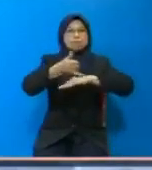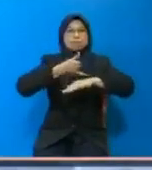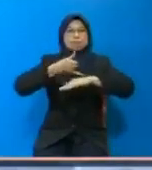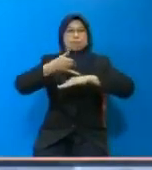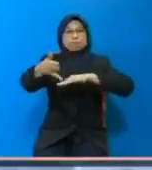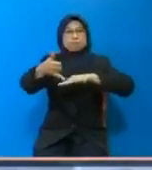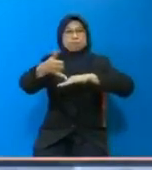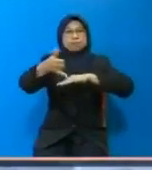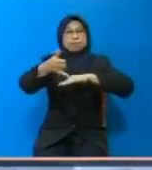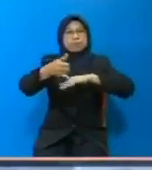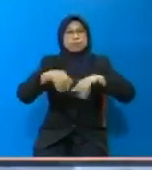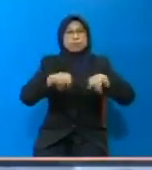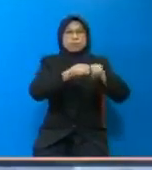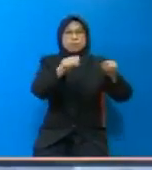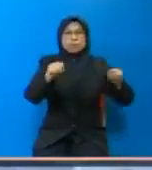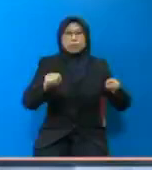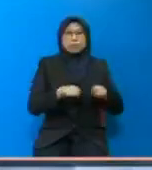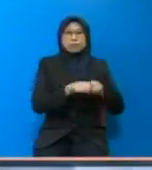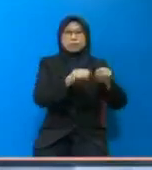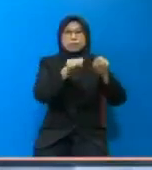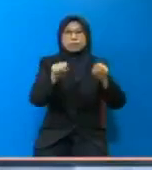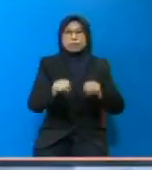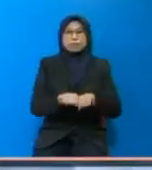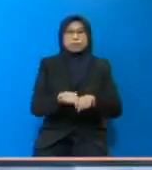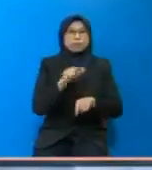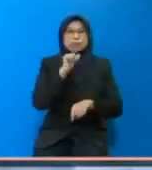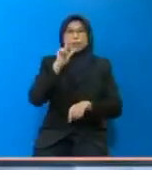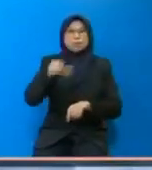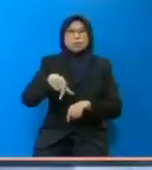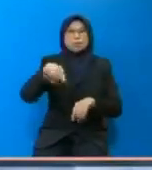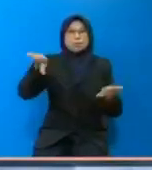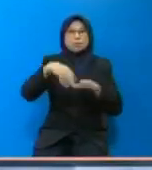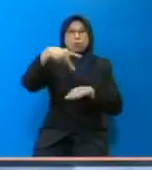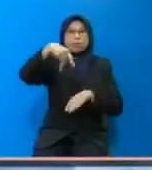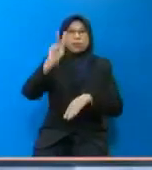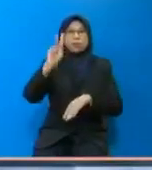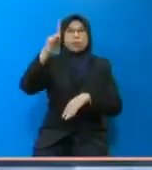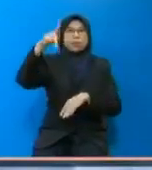lokaliti tanpa perlu membuat perintah kawalan menyeluruh